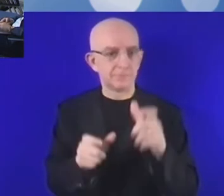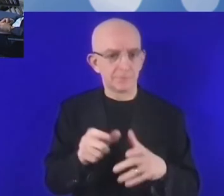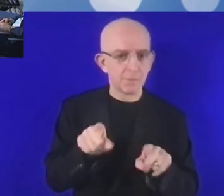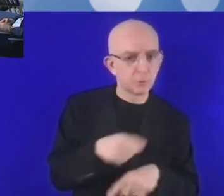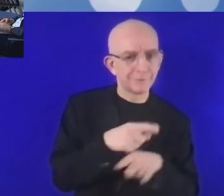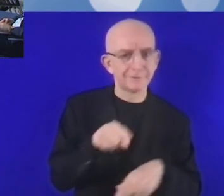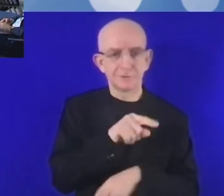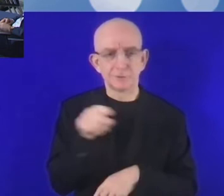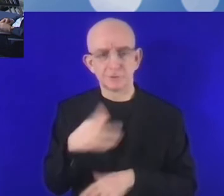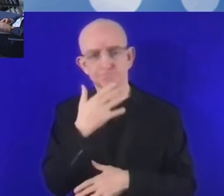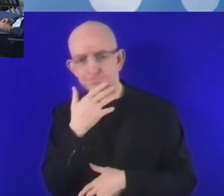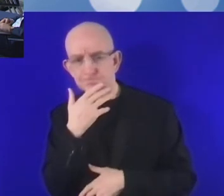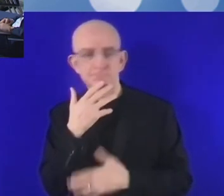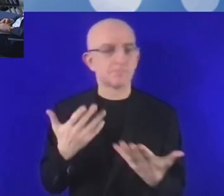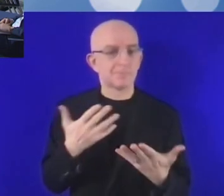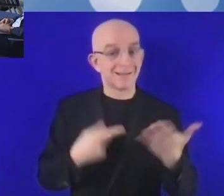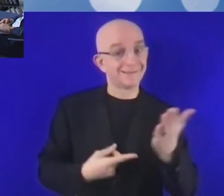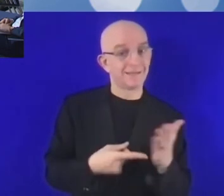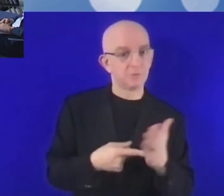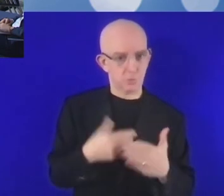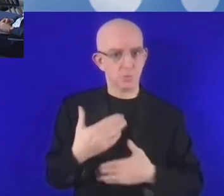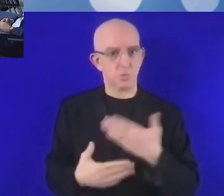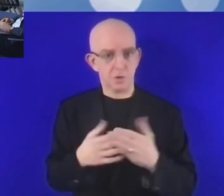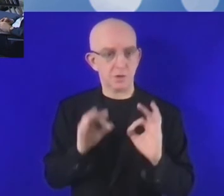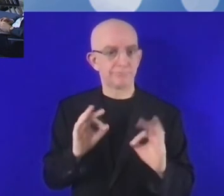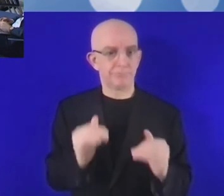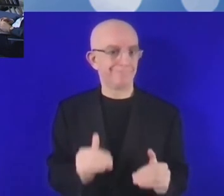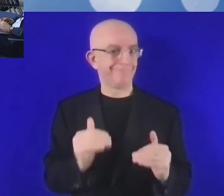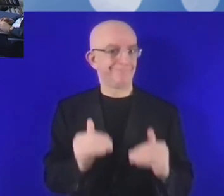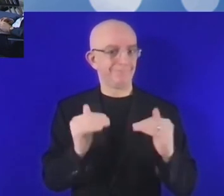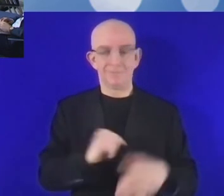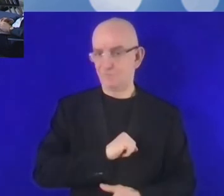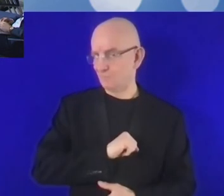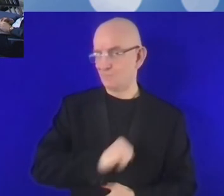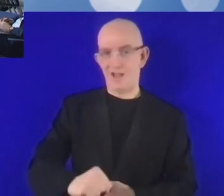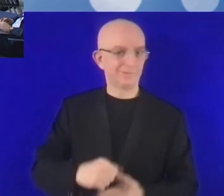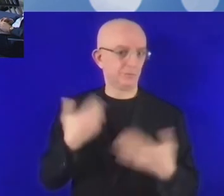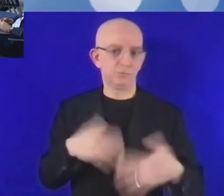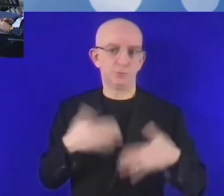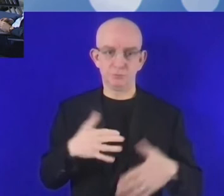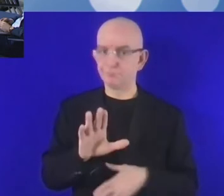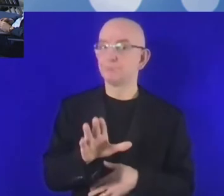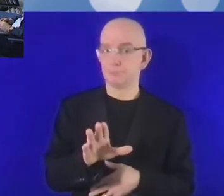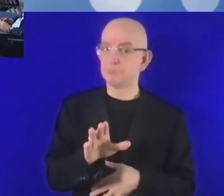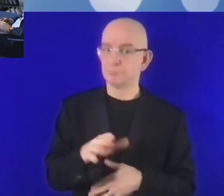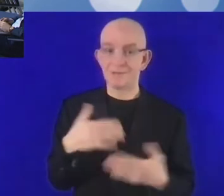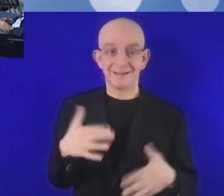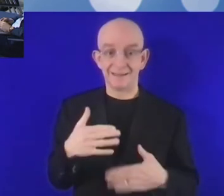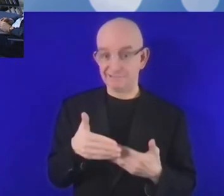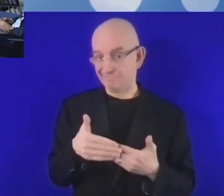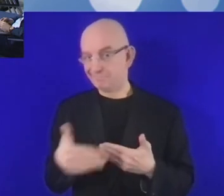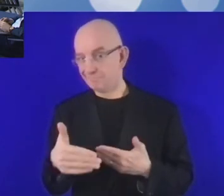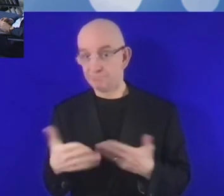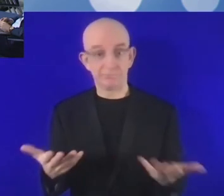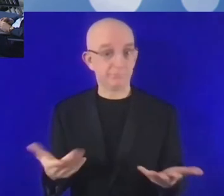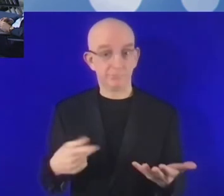ces questions. Nous voyons que la technologie se développe très vite, donc nous, en tant qu'êtres humains, nous avons très peu de